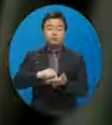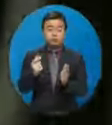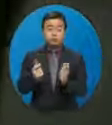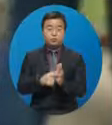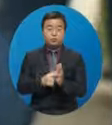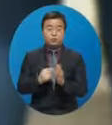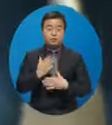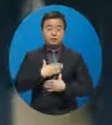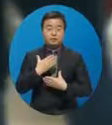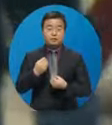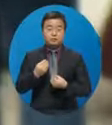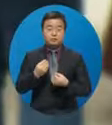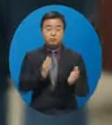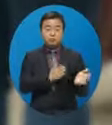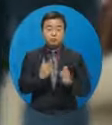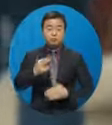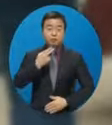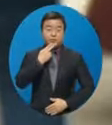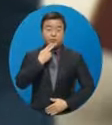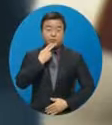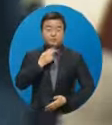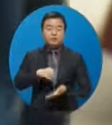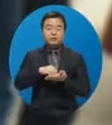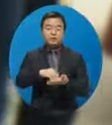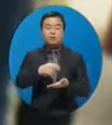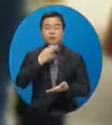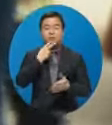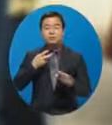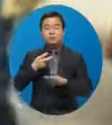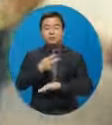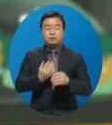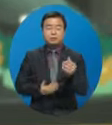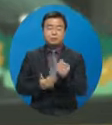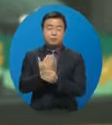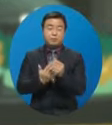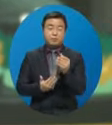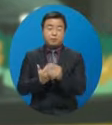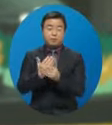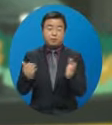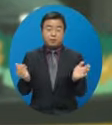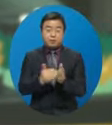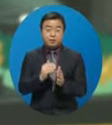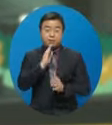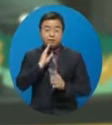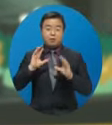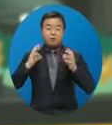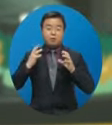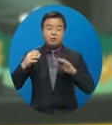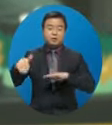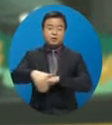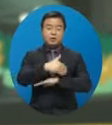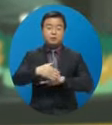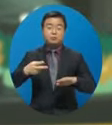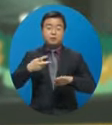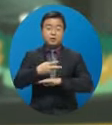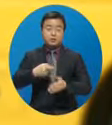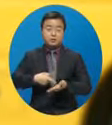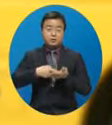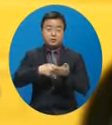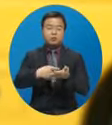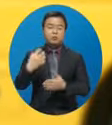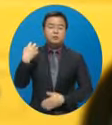제대로 갖추지 않은 미신고 차량에서 사고가 이어지자 어린이 통학 차량의 신고를 의무화하는 법안이